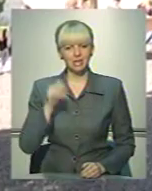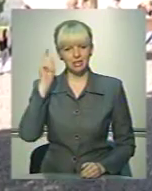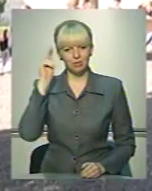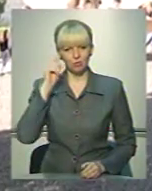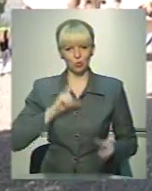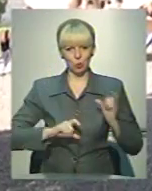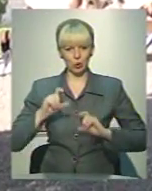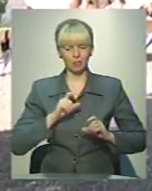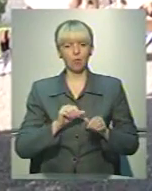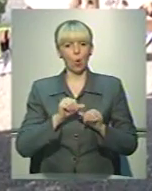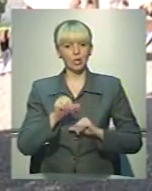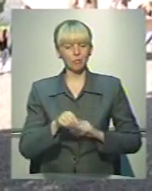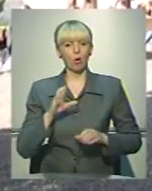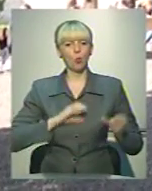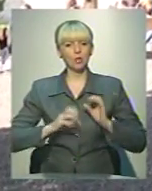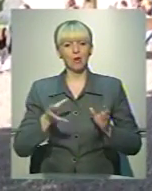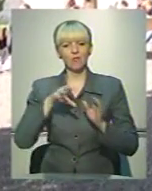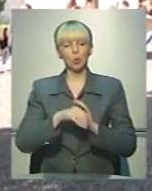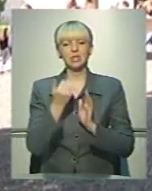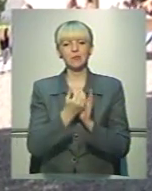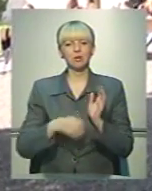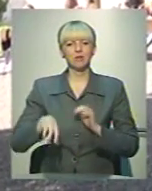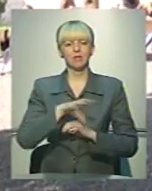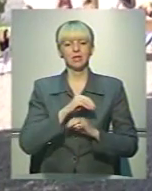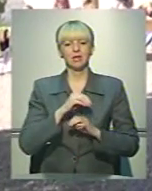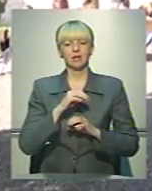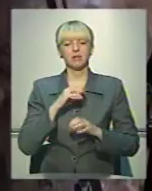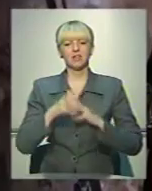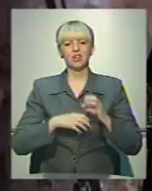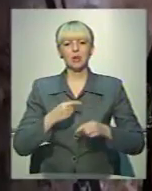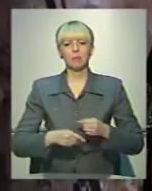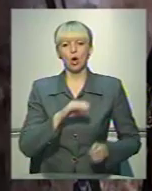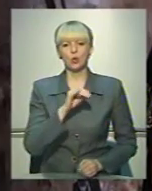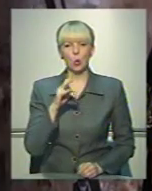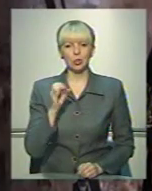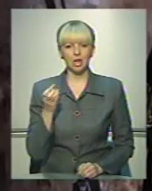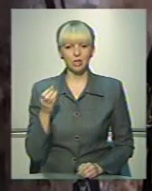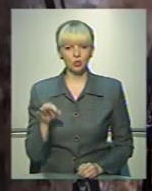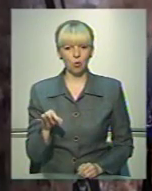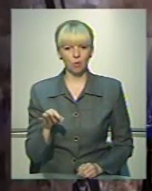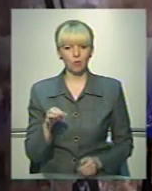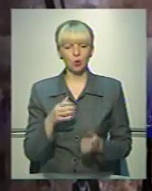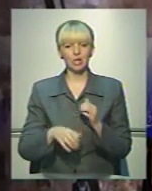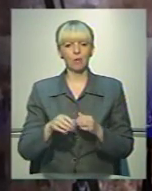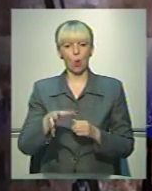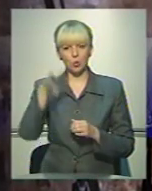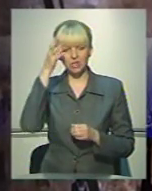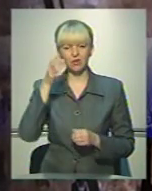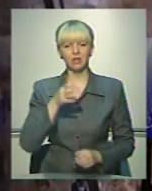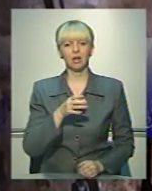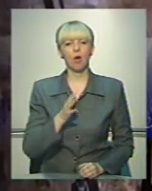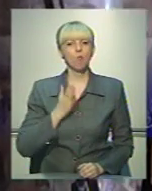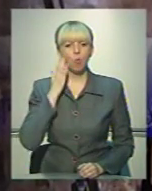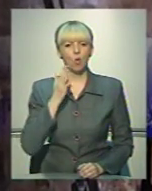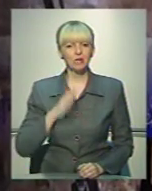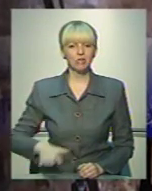студентів. Окрім того, університет входить до списку Всесвітньої спадщини ЮНЕСКО. Став значним осередком освіти, науки і культури